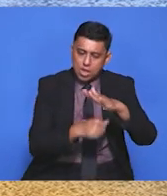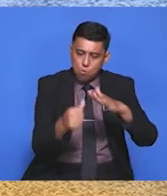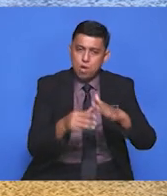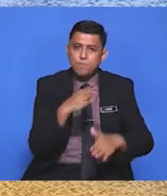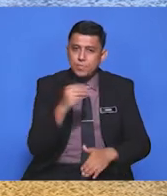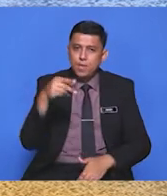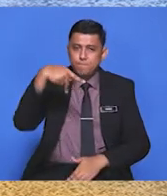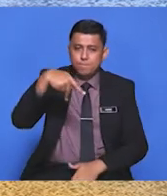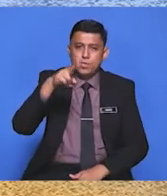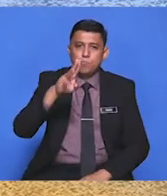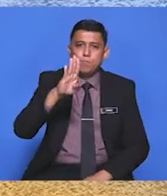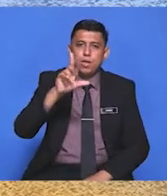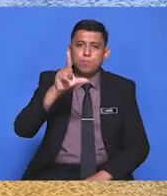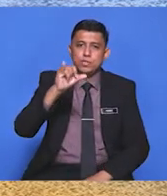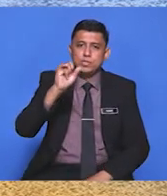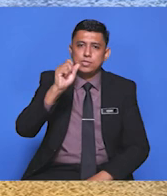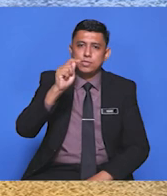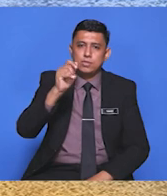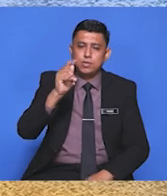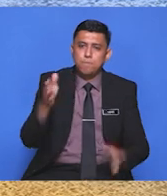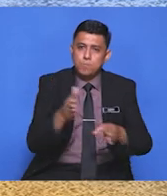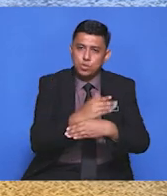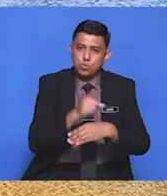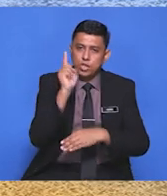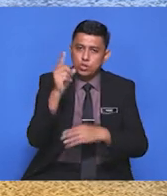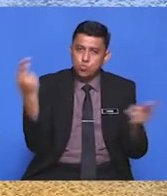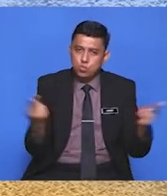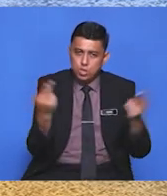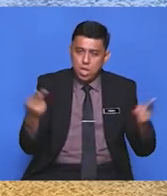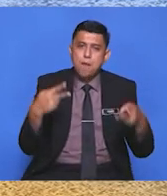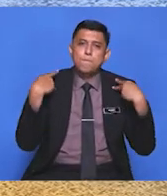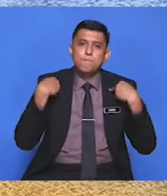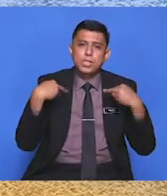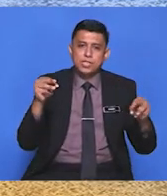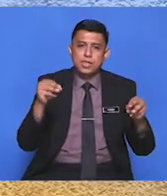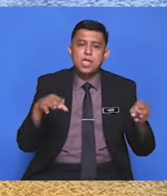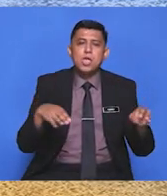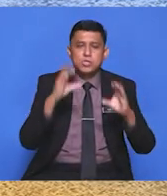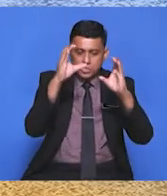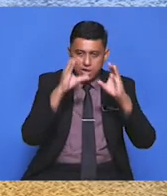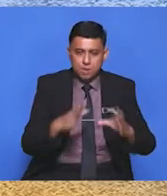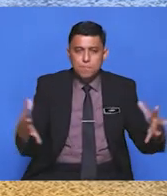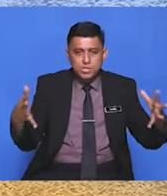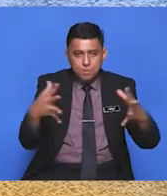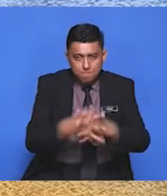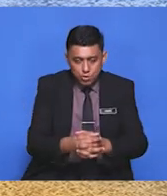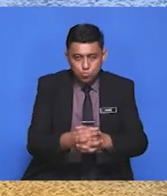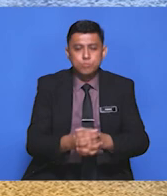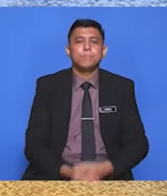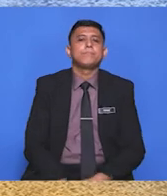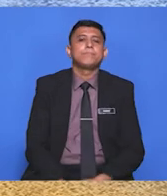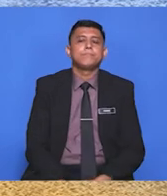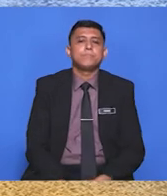awam dan publicity untuk membentuk satu usaha pemasaran secara